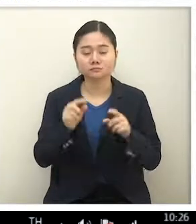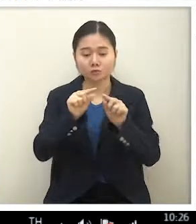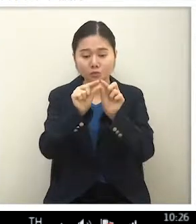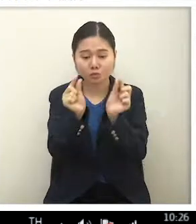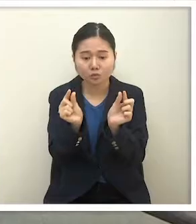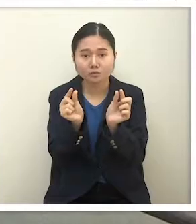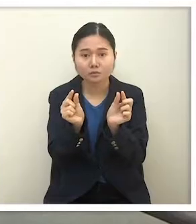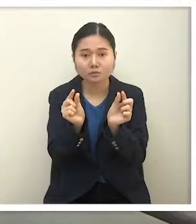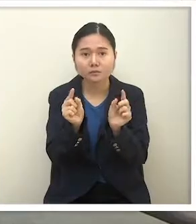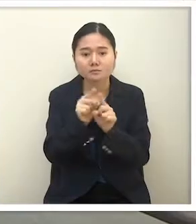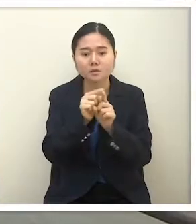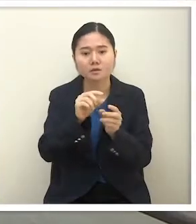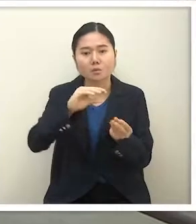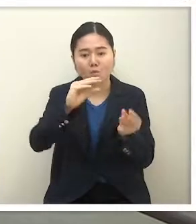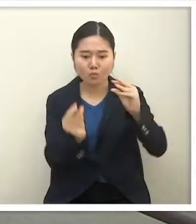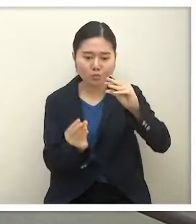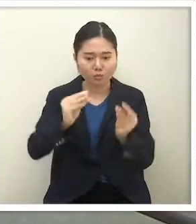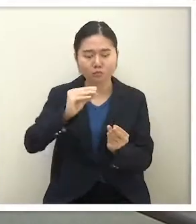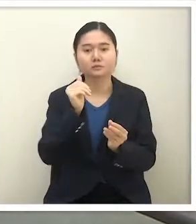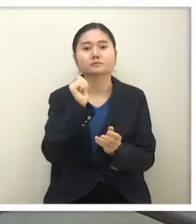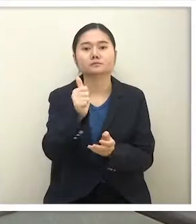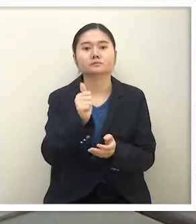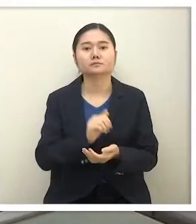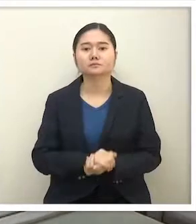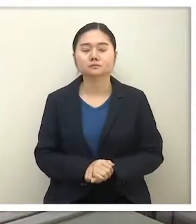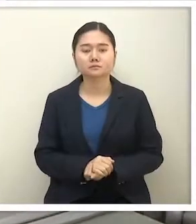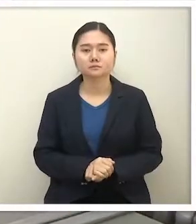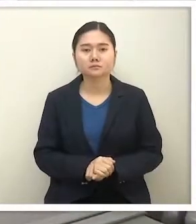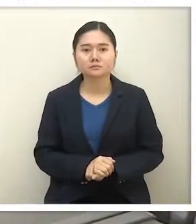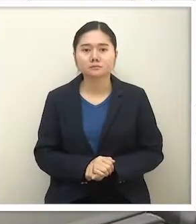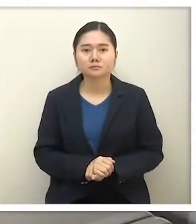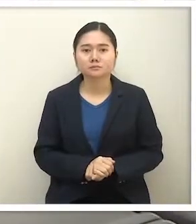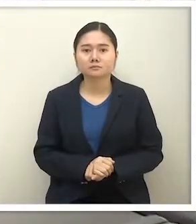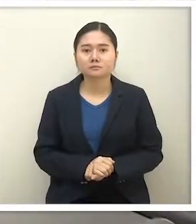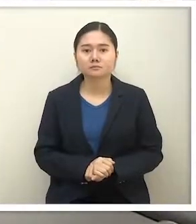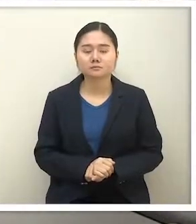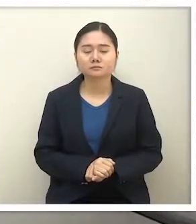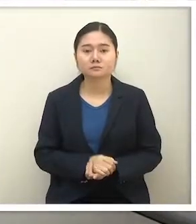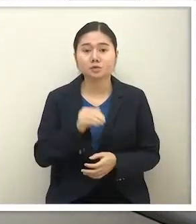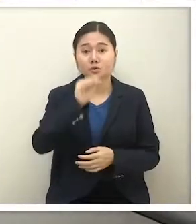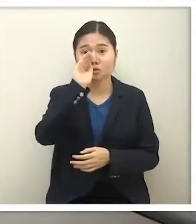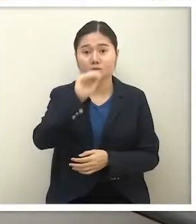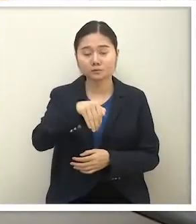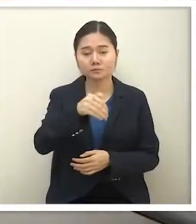าสามารถหมุนมันได้นะครับสามารถยกได้งอ